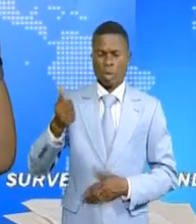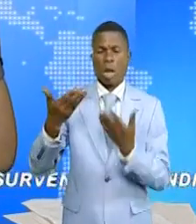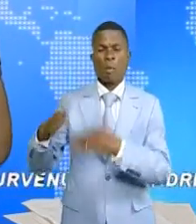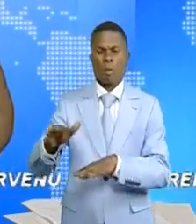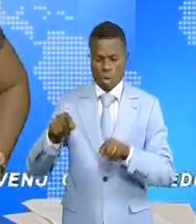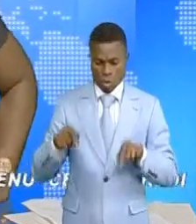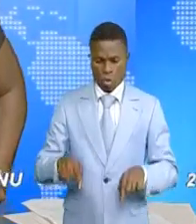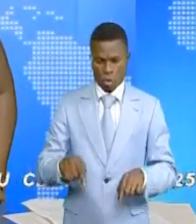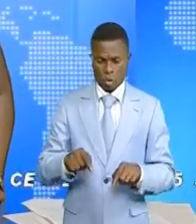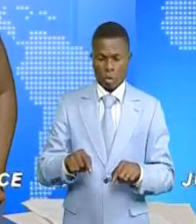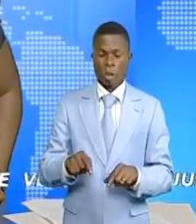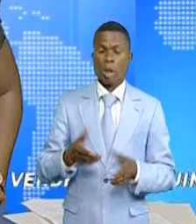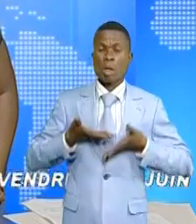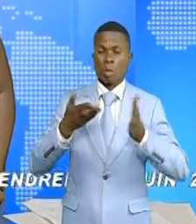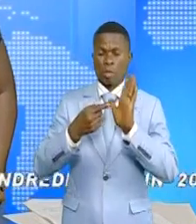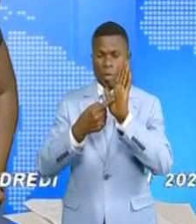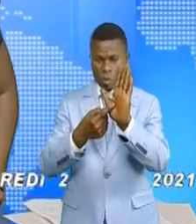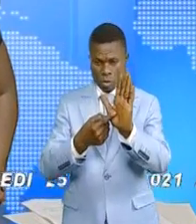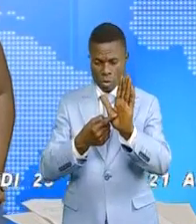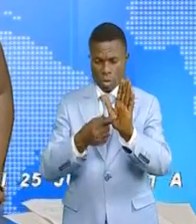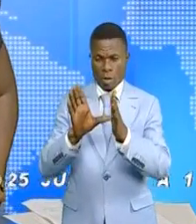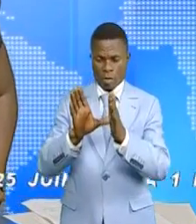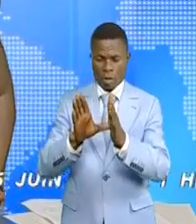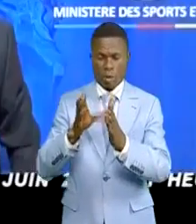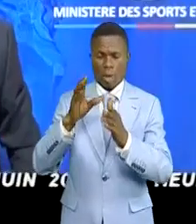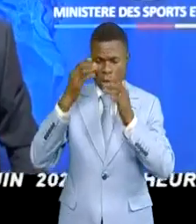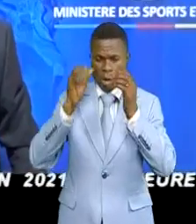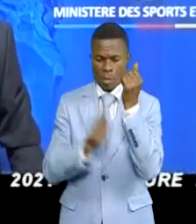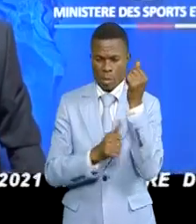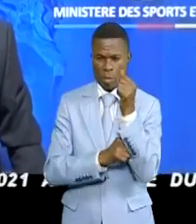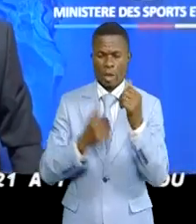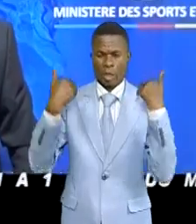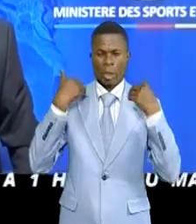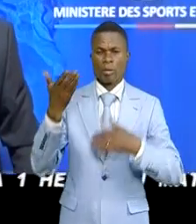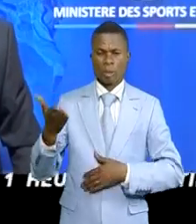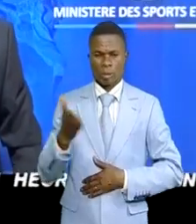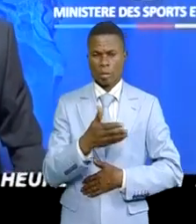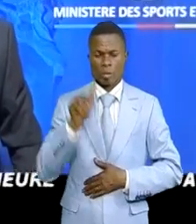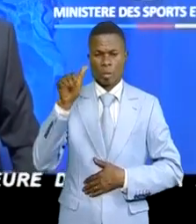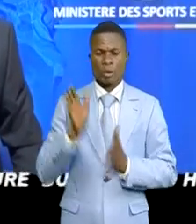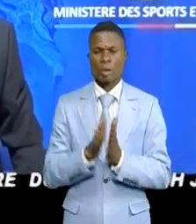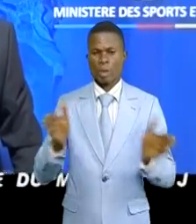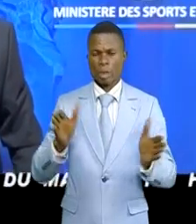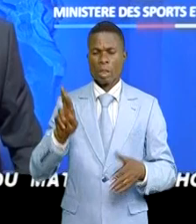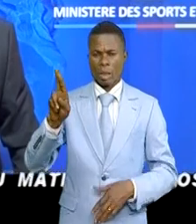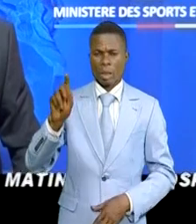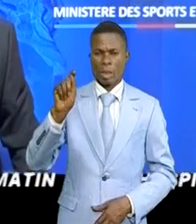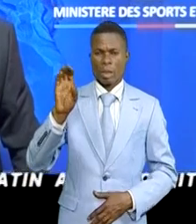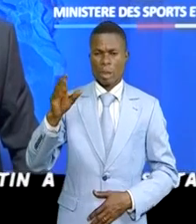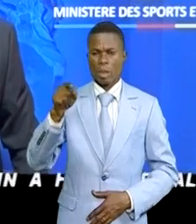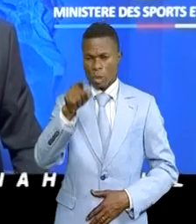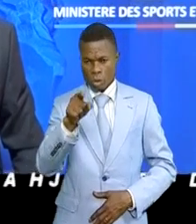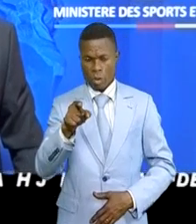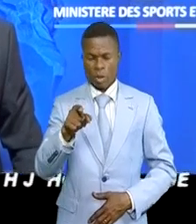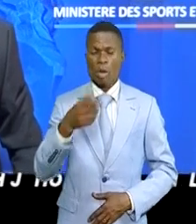suivre dans ce reportage le parcours de ce grand homme. En ma qualité de directeur général de la RTC, je lui